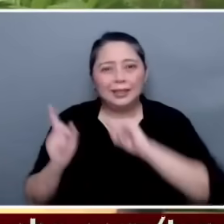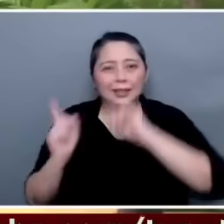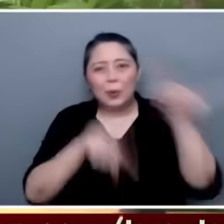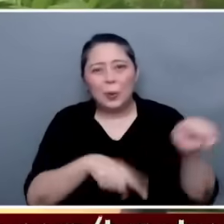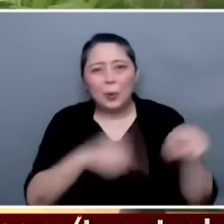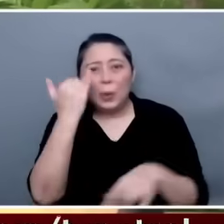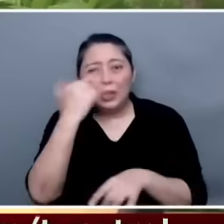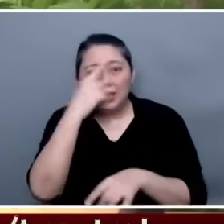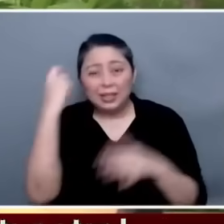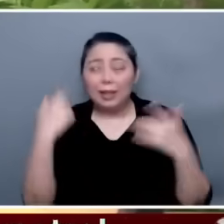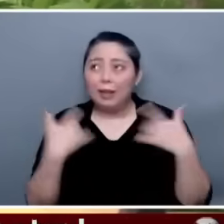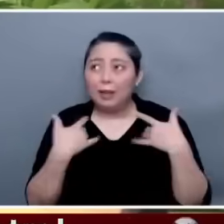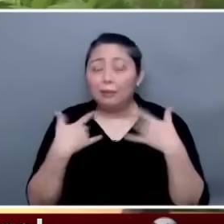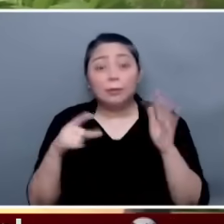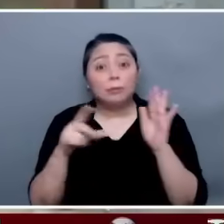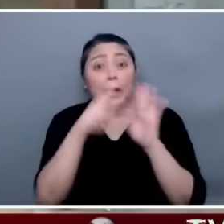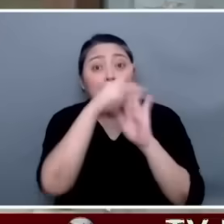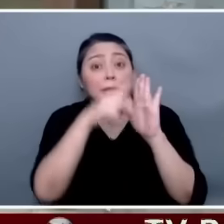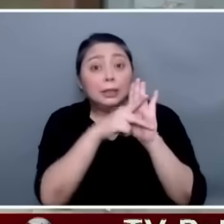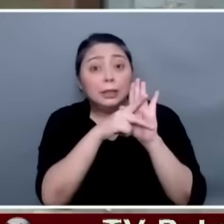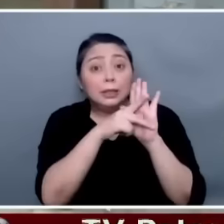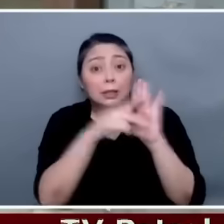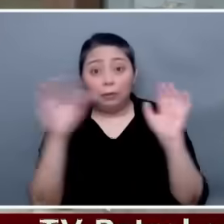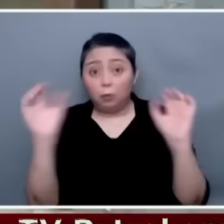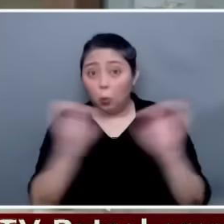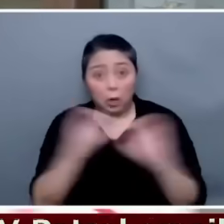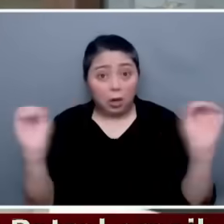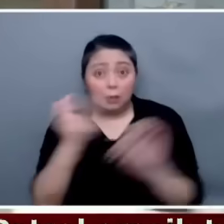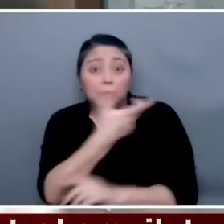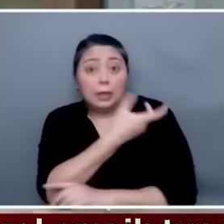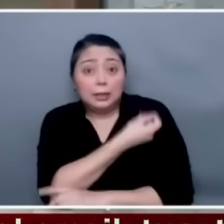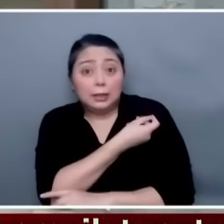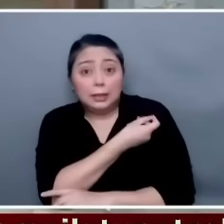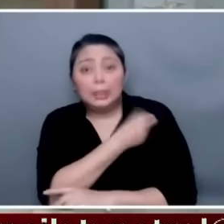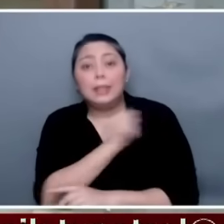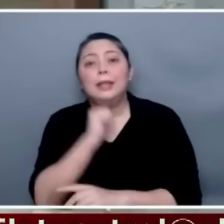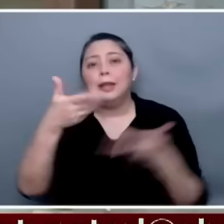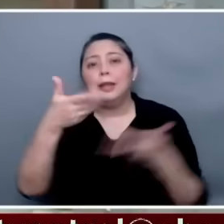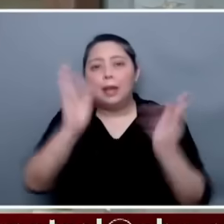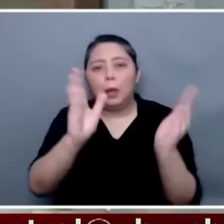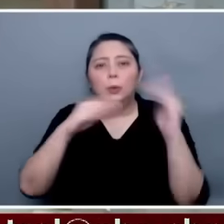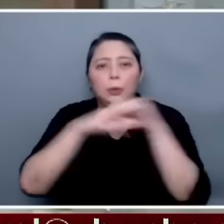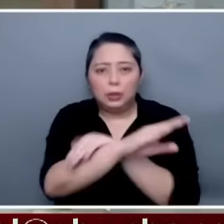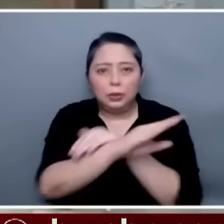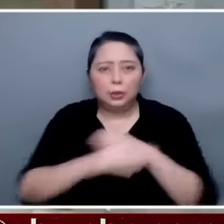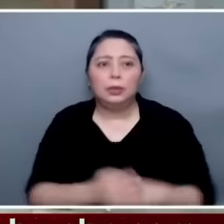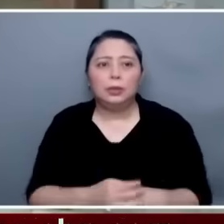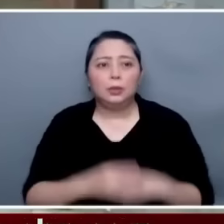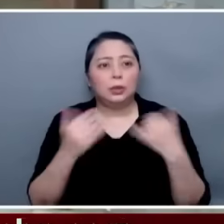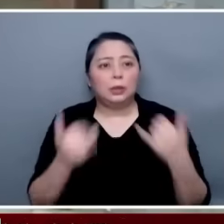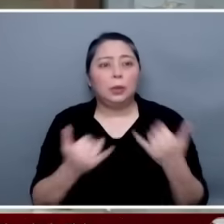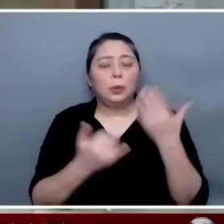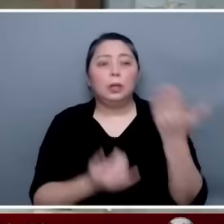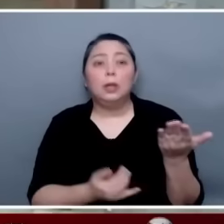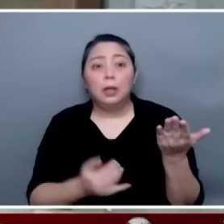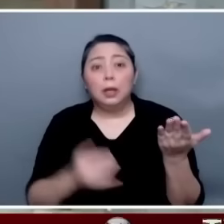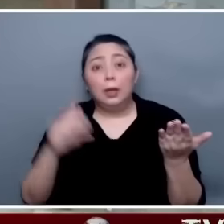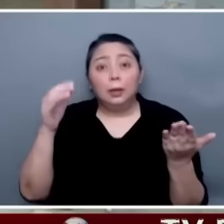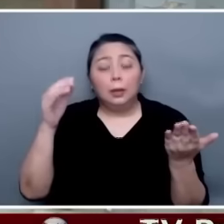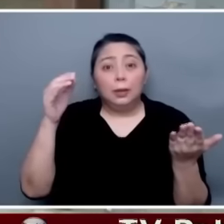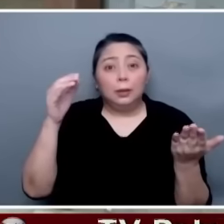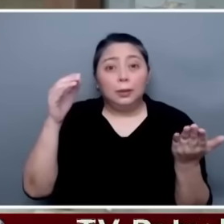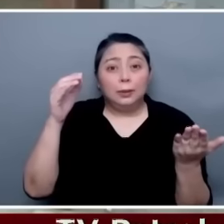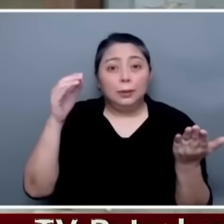vaccine, hindi makapasok. Opo naman. Bakit po, sir? Kasi ano eh, baga sa ano,